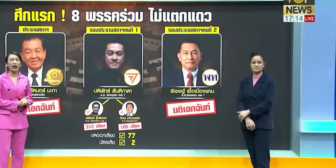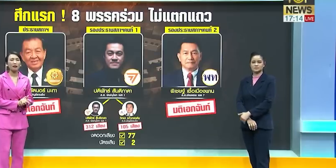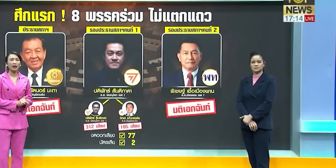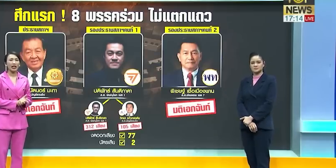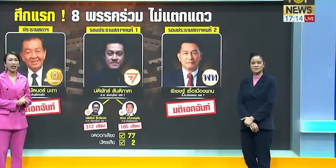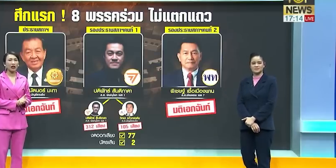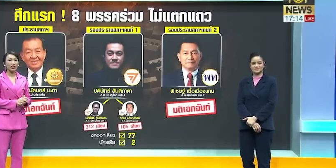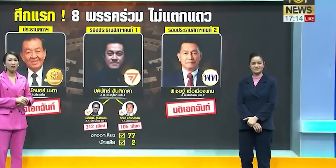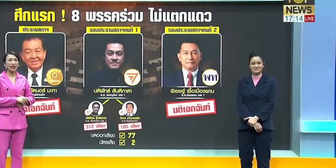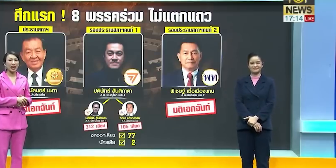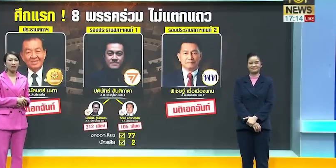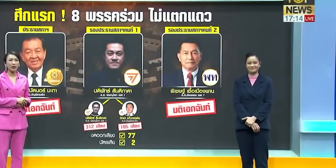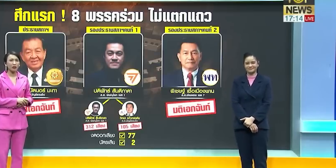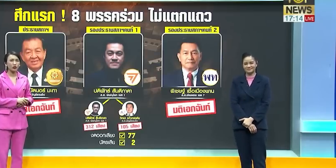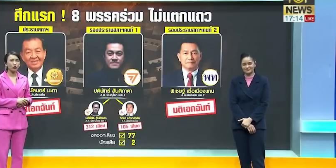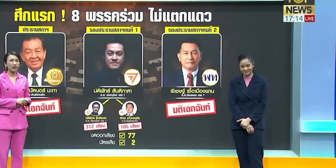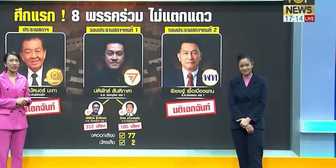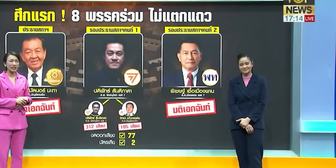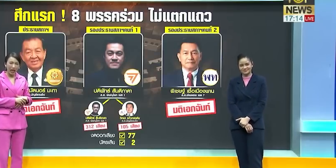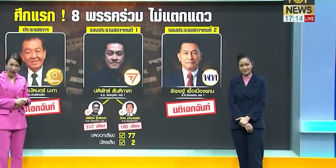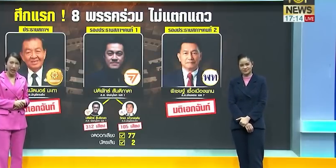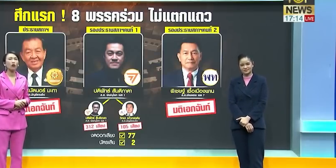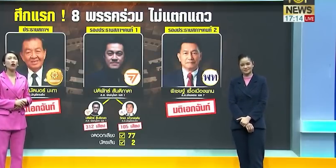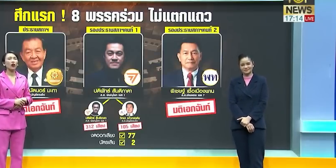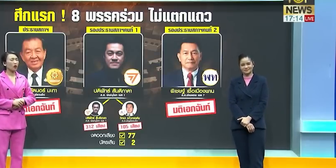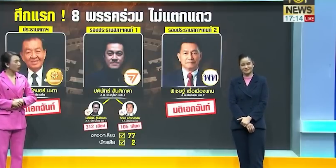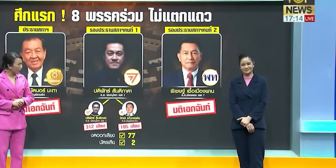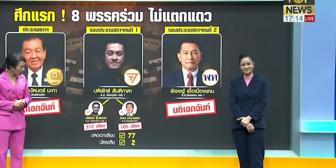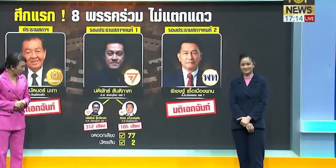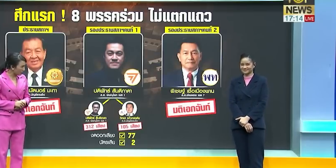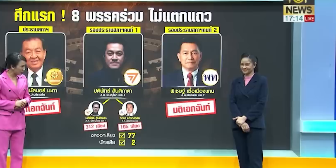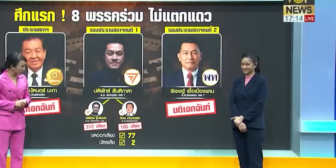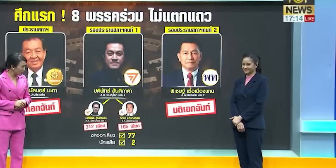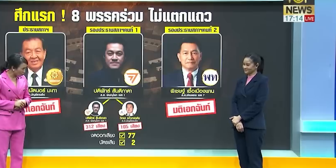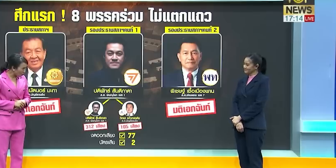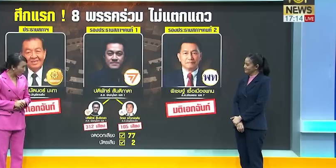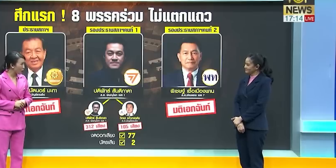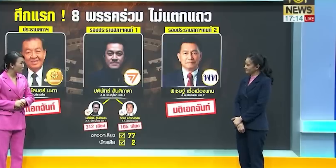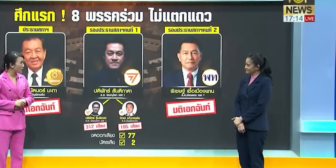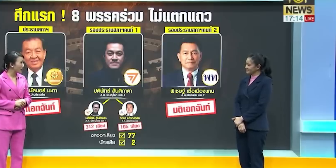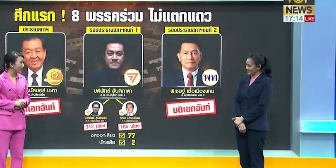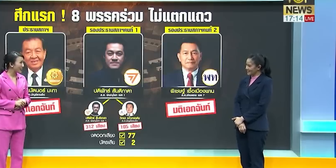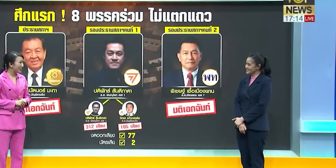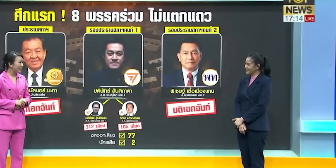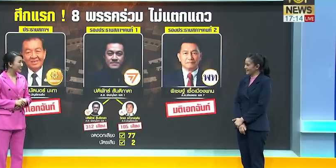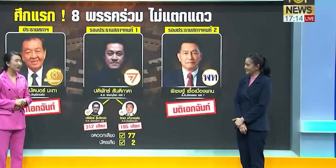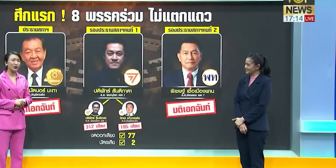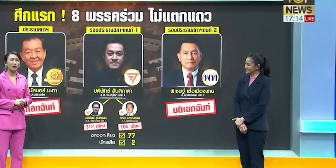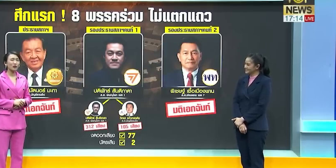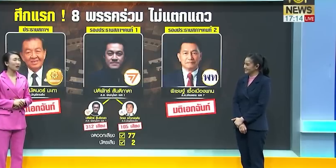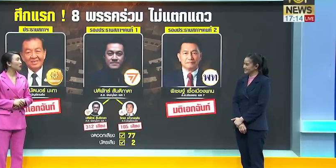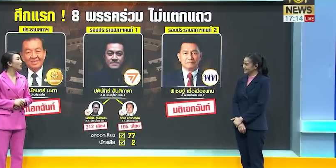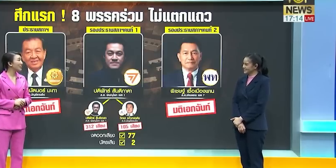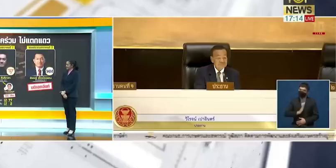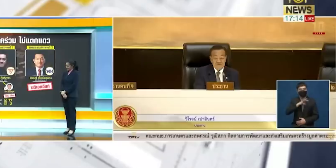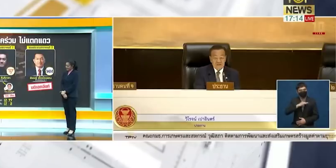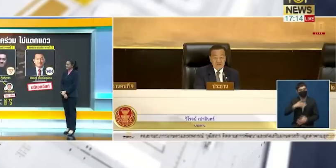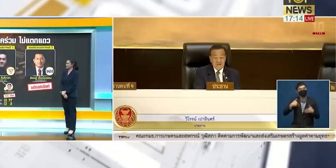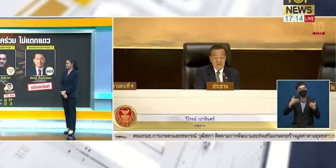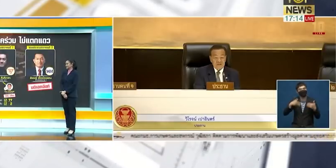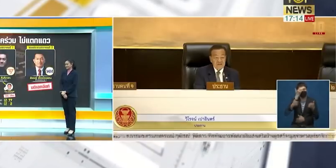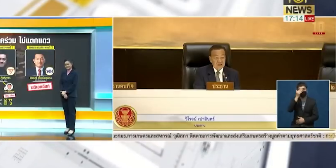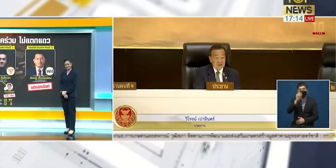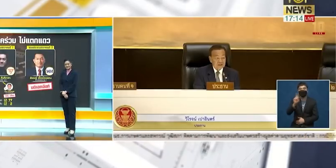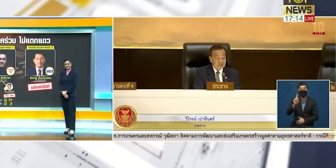เช้าที่ผ่านมานะคะวันนี้มีการเปิดประชุมตั้งแต่เช้าอ๋อแต่ว่าเรทไปสักครึ่งชั่วโมงนะคุณม่วยจริงๆต้องประชุม 9:30น